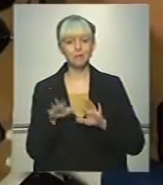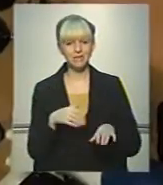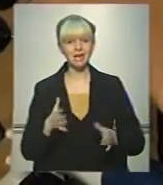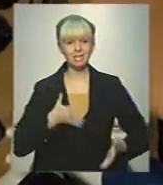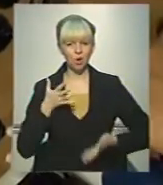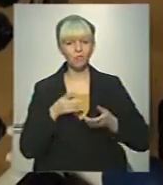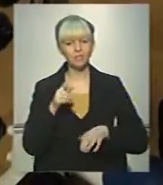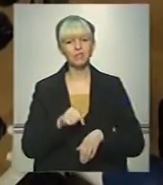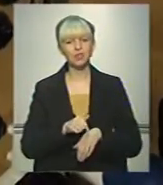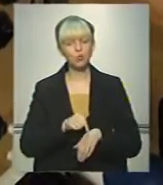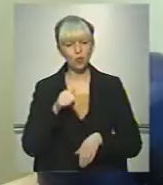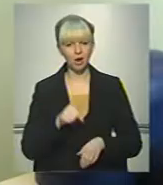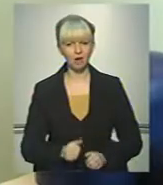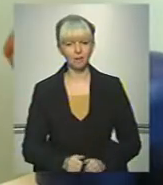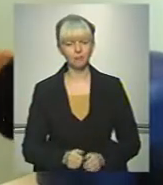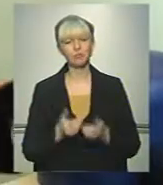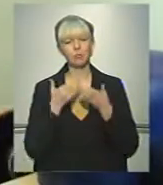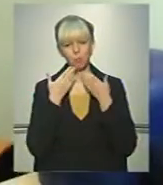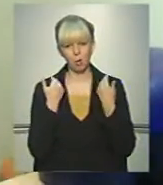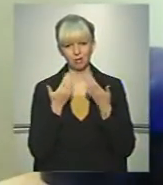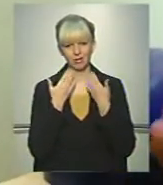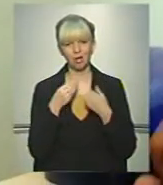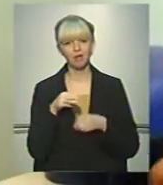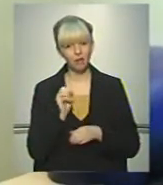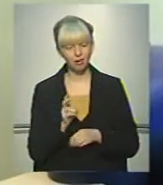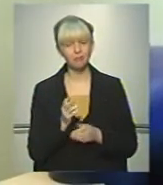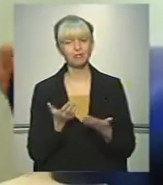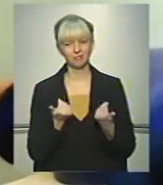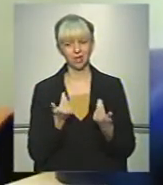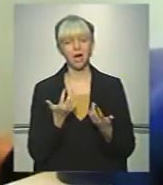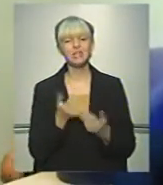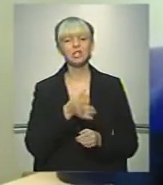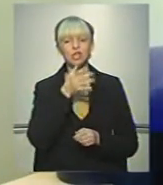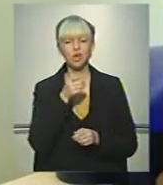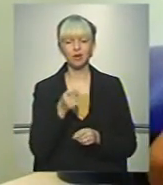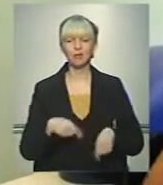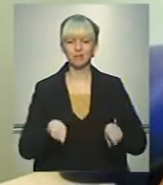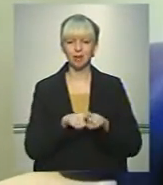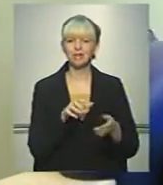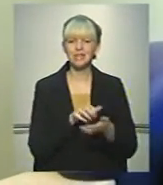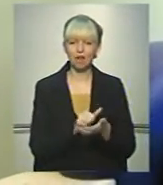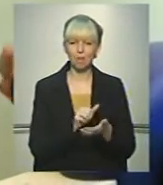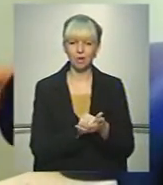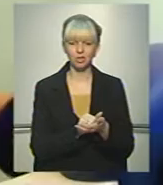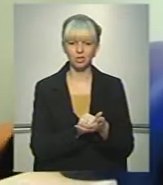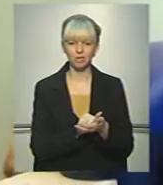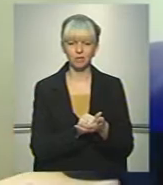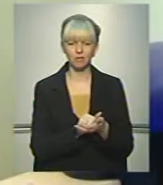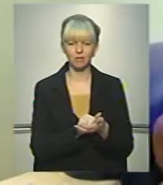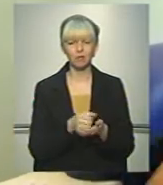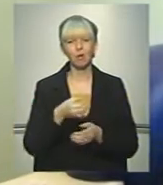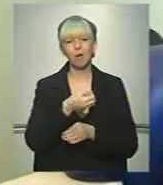він відчуває… Полегшення. Так? Так. Да. Скільки часу ти так займаєшся на